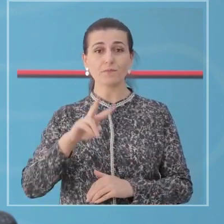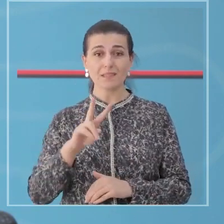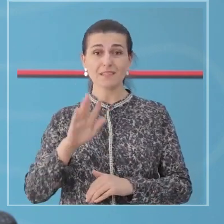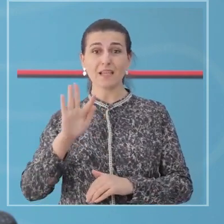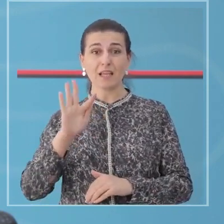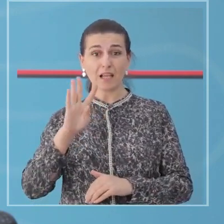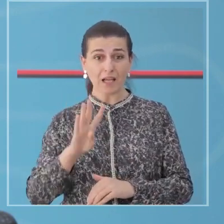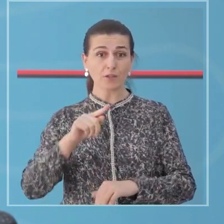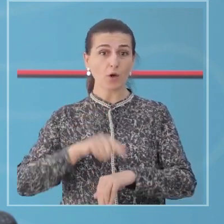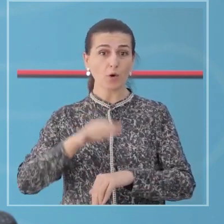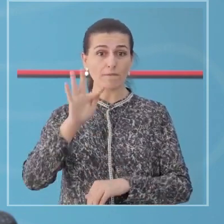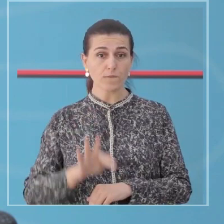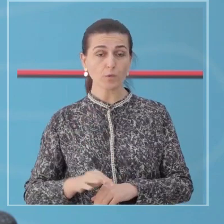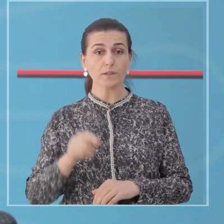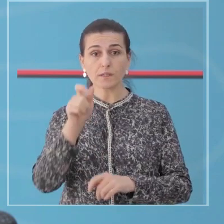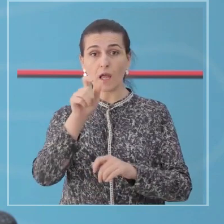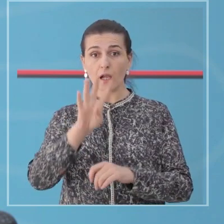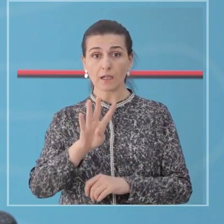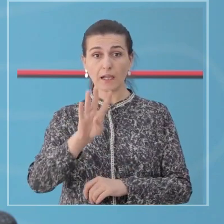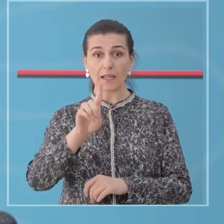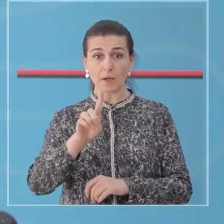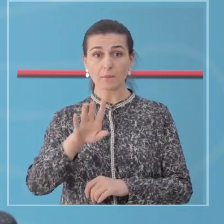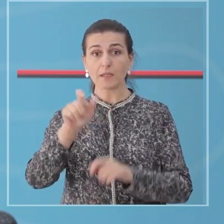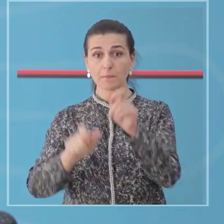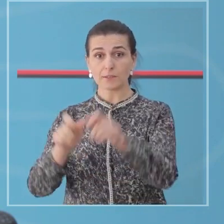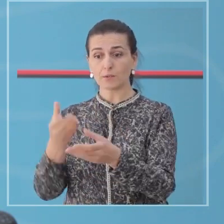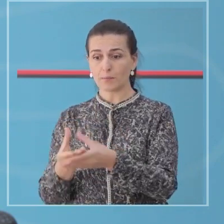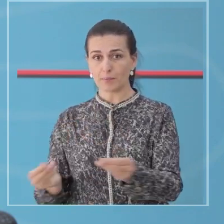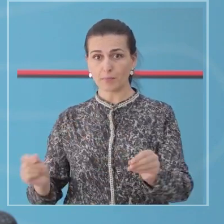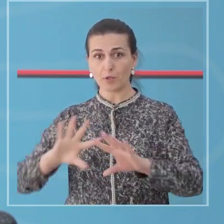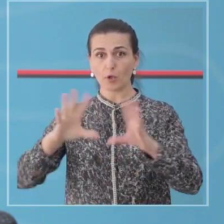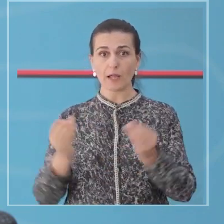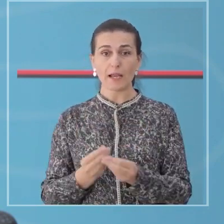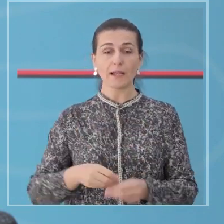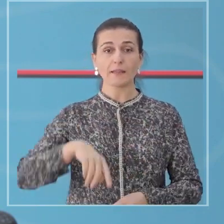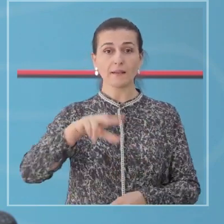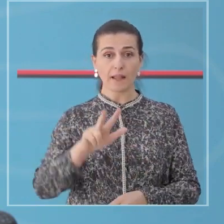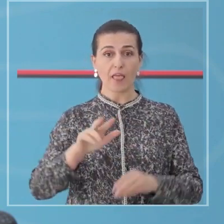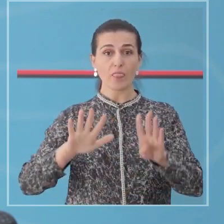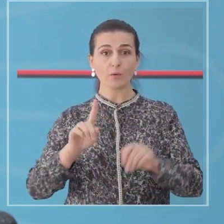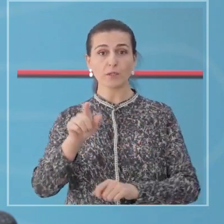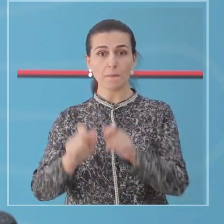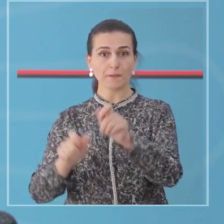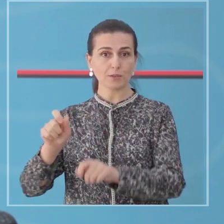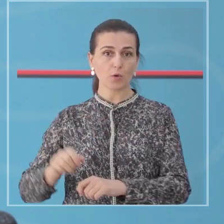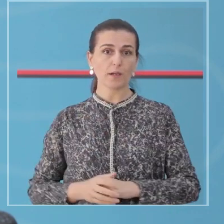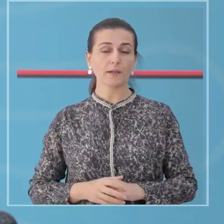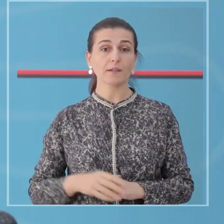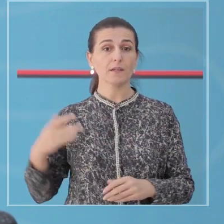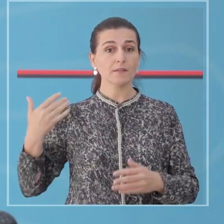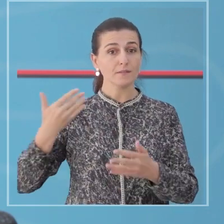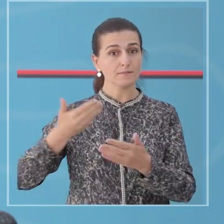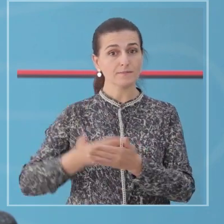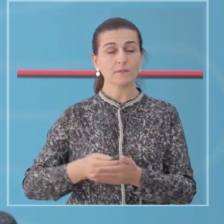orët e fundit janë shëruar 14 qytetarë, duke çuar në 891 numrin e të shëruarve. Nga fillimi